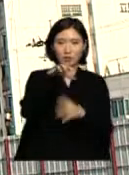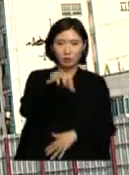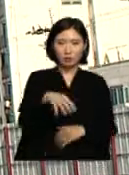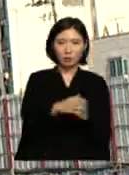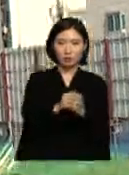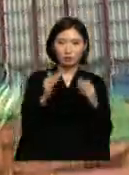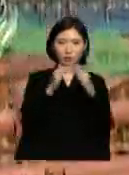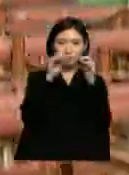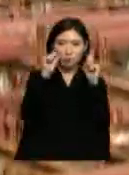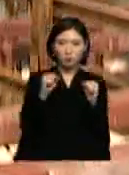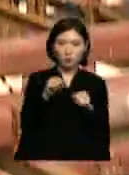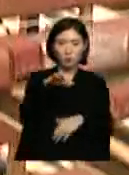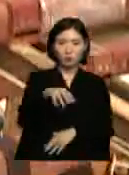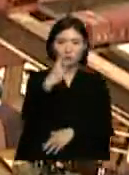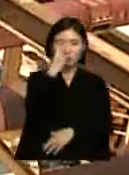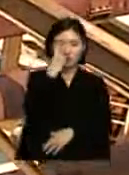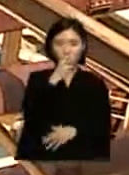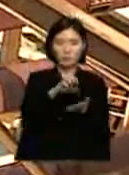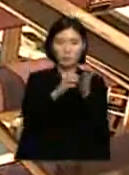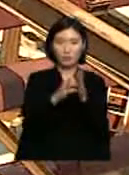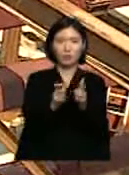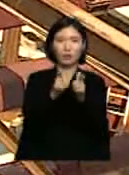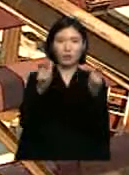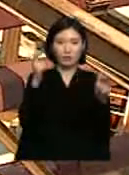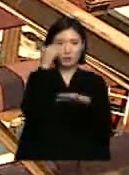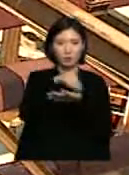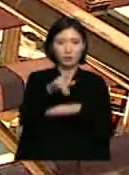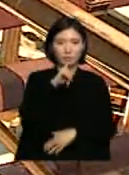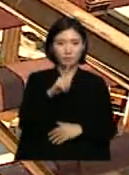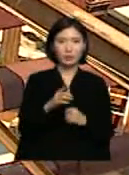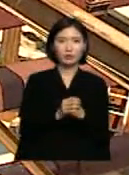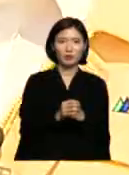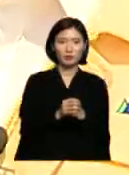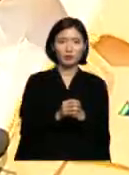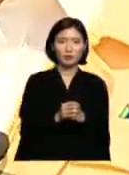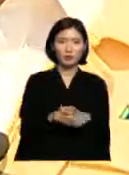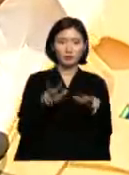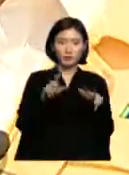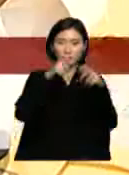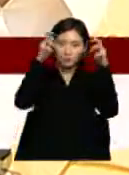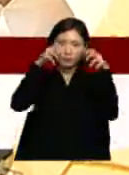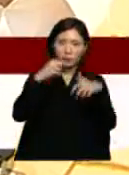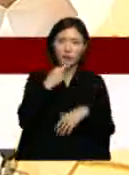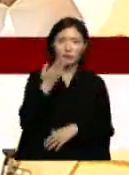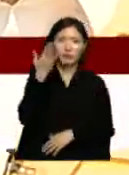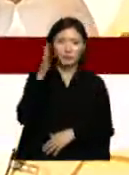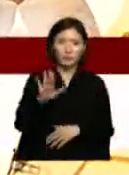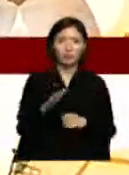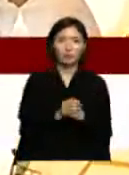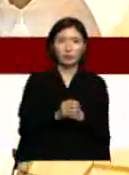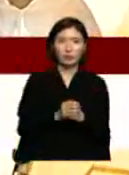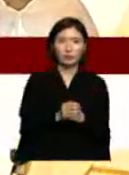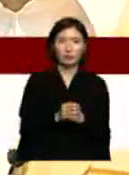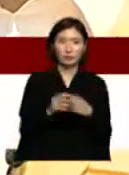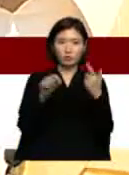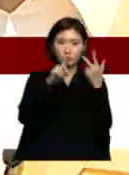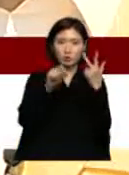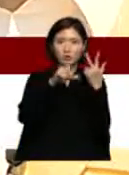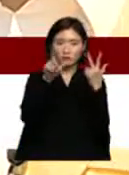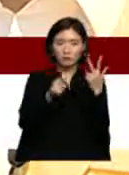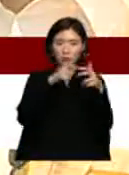주거 지역에도 점검 영역을 확대한다는 방침입니다. 지금의 비가 안 오고 있지만 어쨌든 이제 6월,